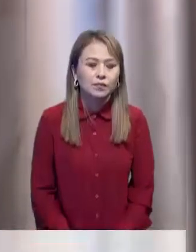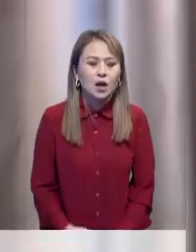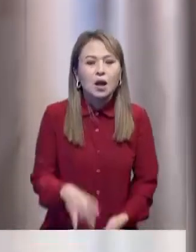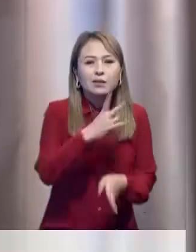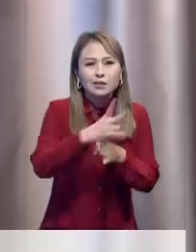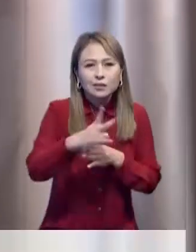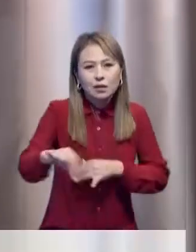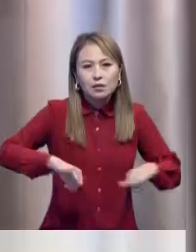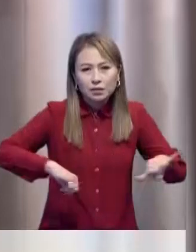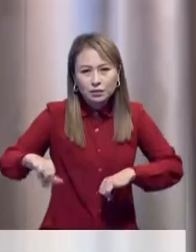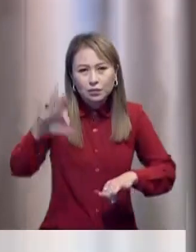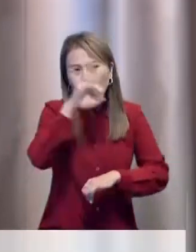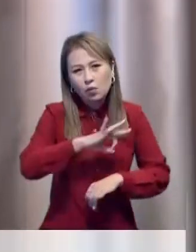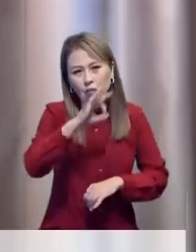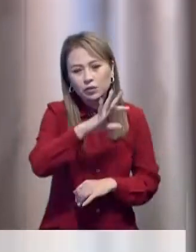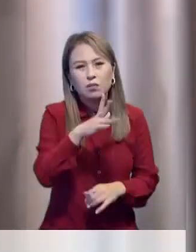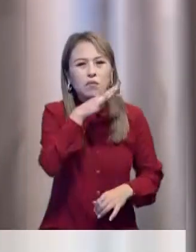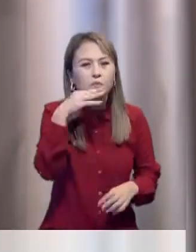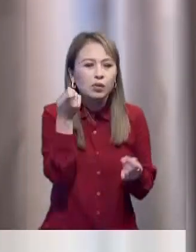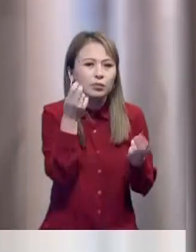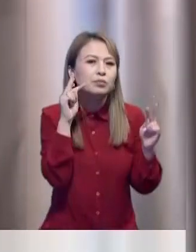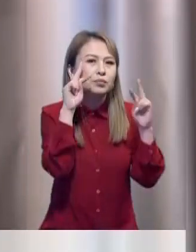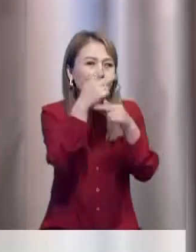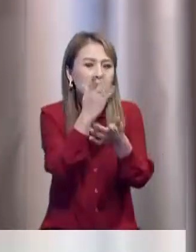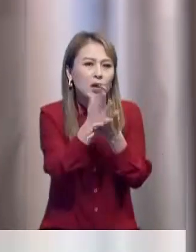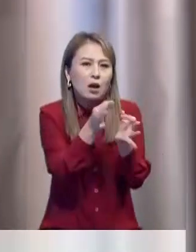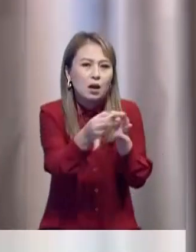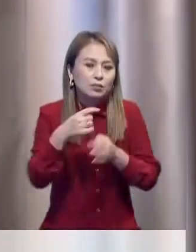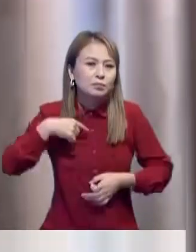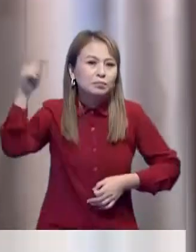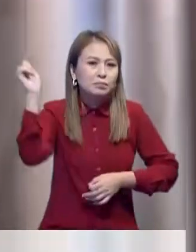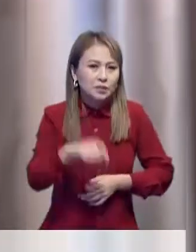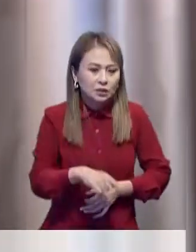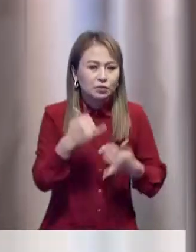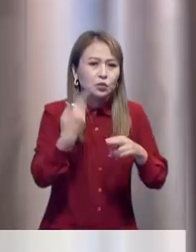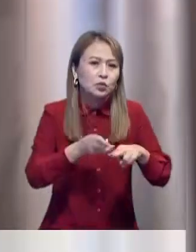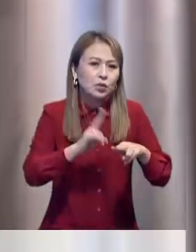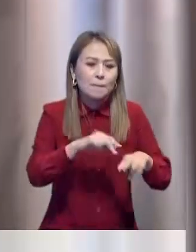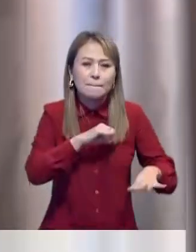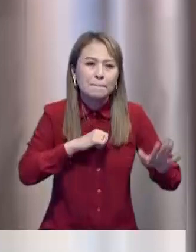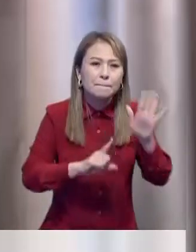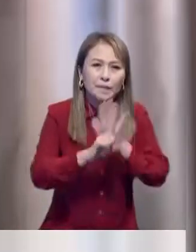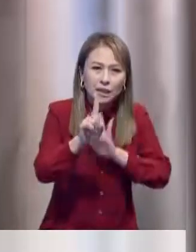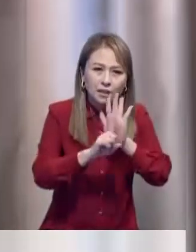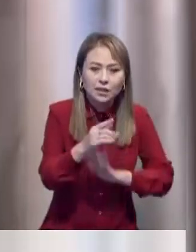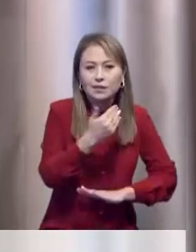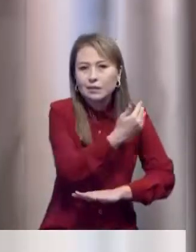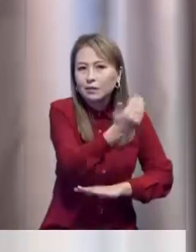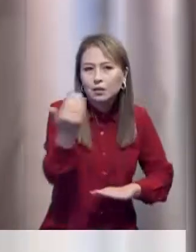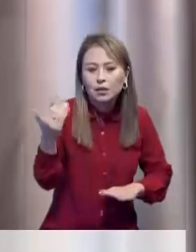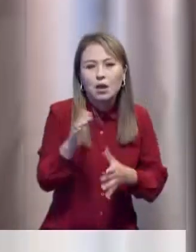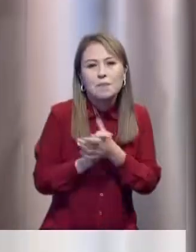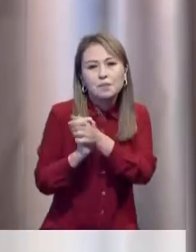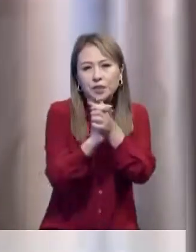Терроризм мен қауіпсіздік мәселесінде біраз қатерге тап болған аймақтан келіп отырмыз. Сондықтан ең біріншіден сіздердің